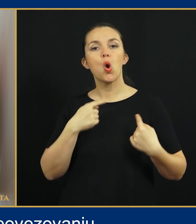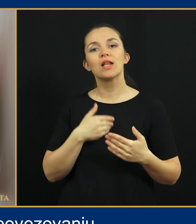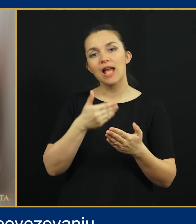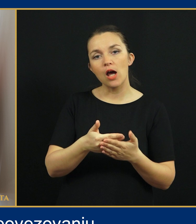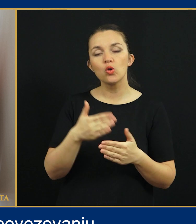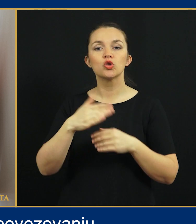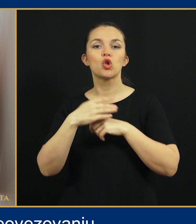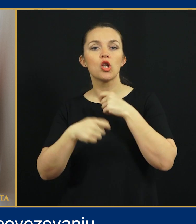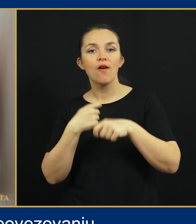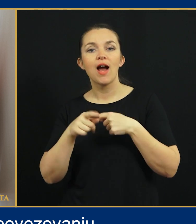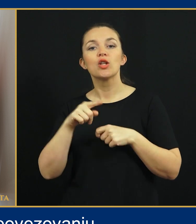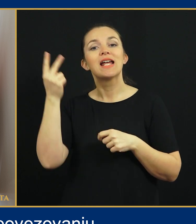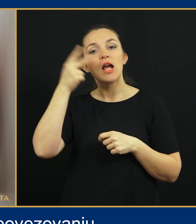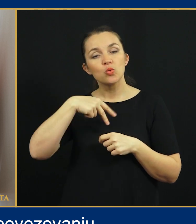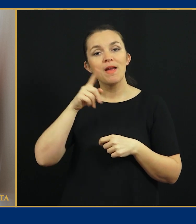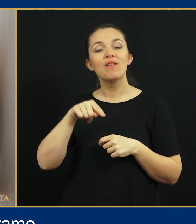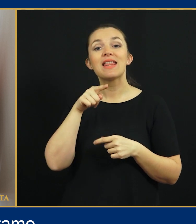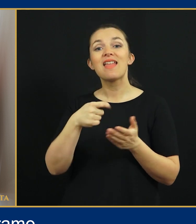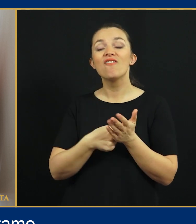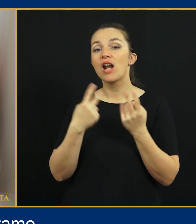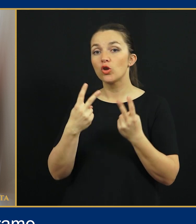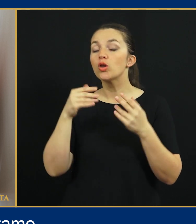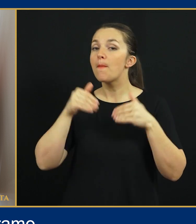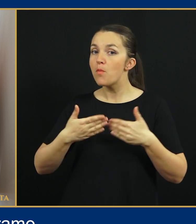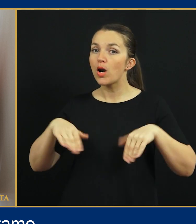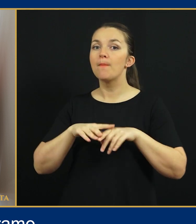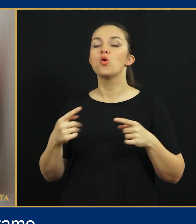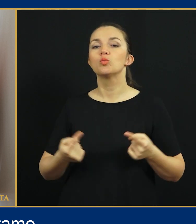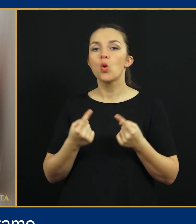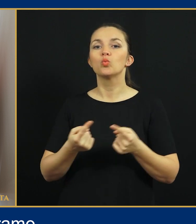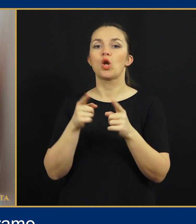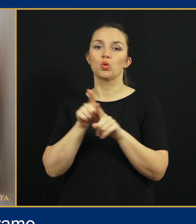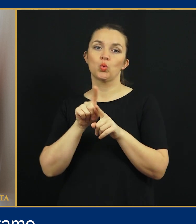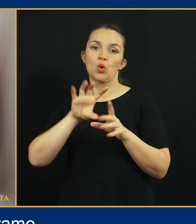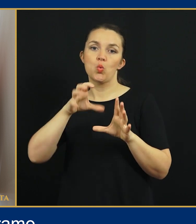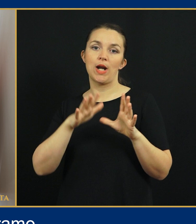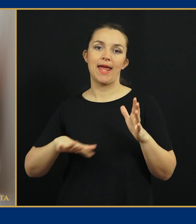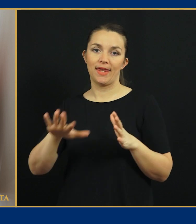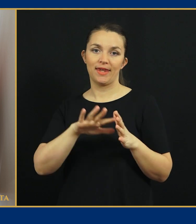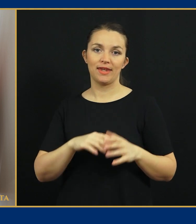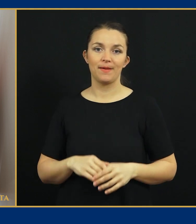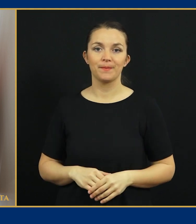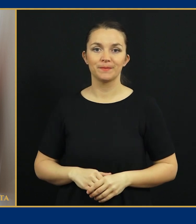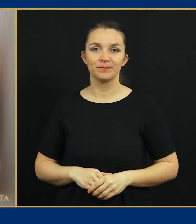solidarnosti, sodelovanju in razumevanju in te vrednote moramo spodbujati tudi v regiji.